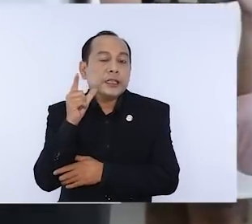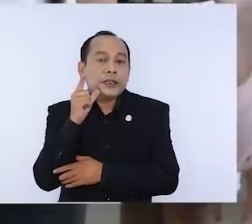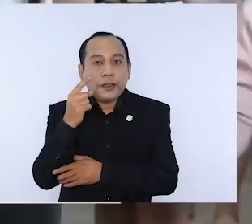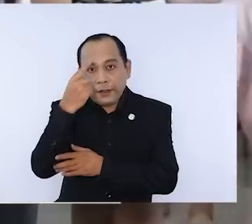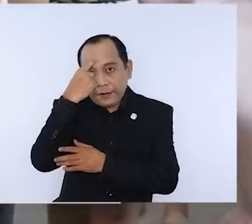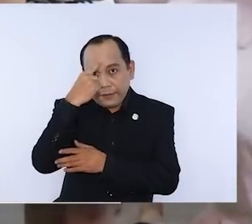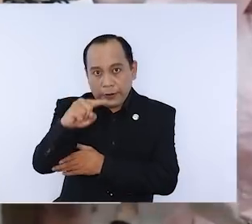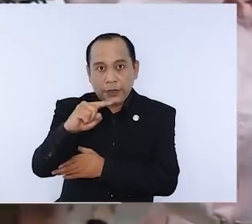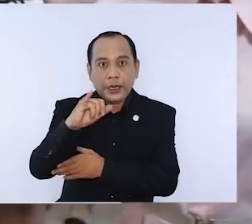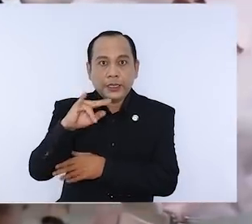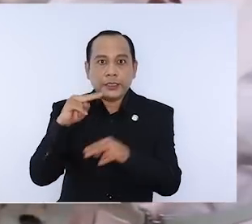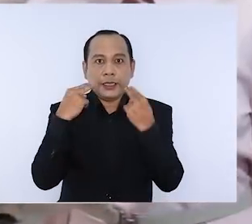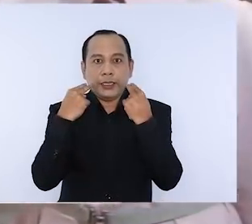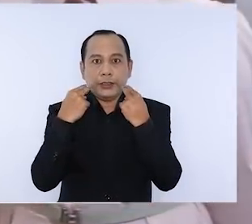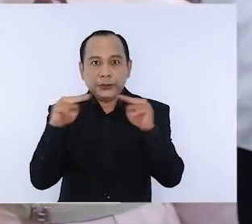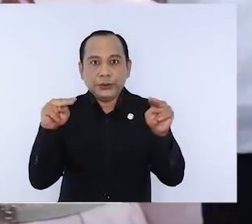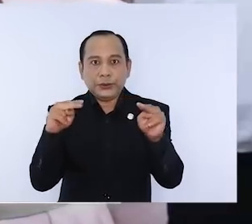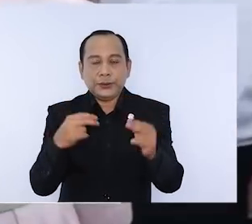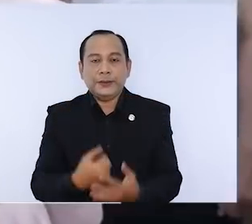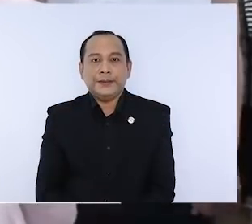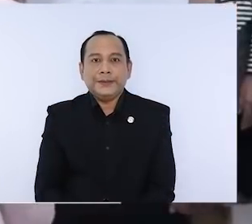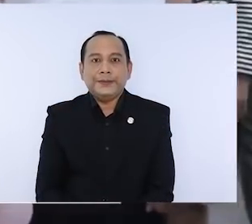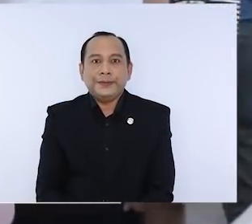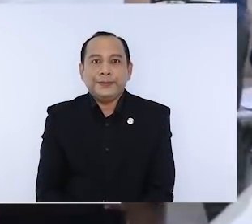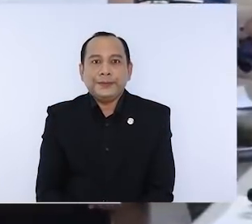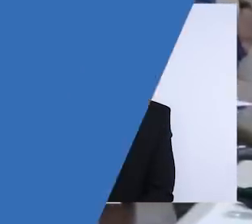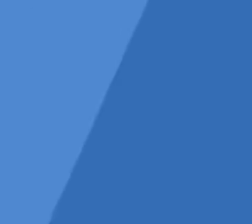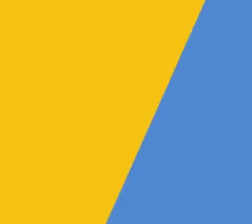Lyorin para sa Iglesia ni Cristo News Network.